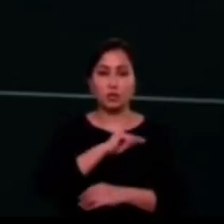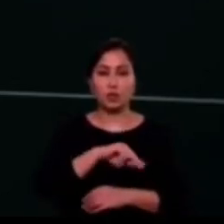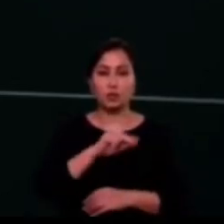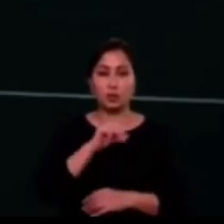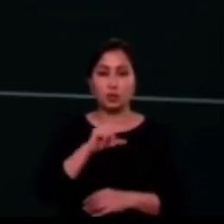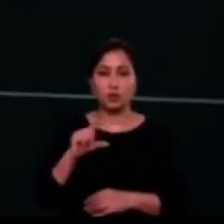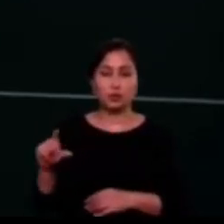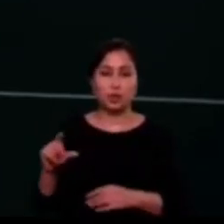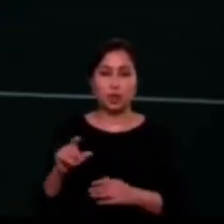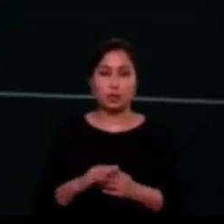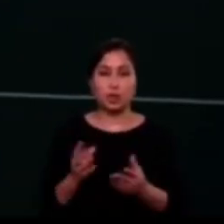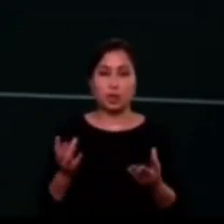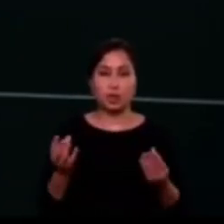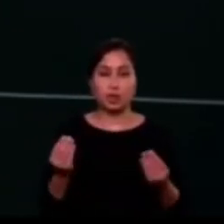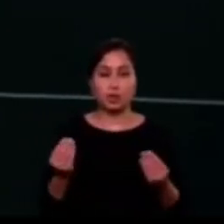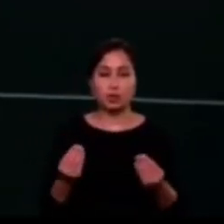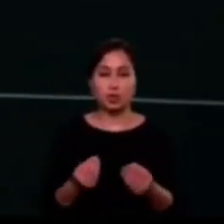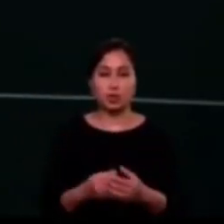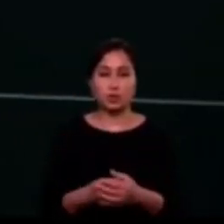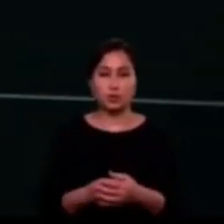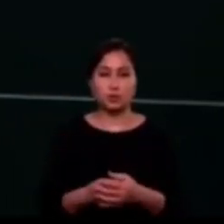строки. И еще раз.